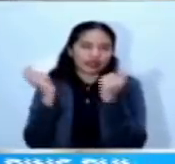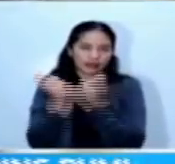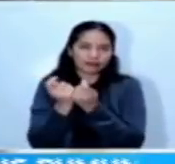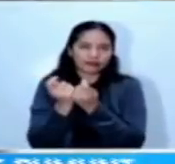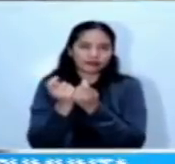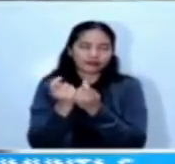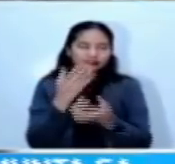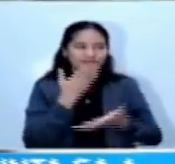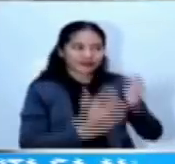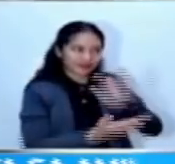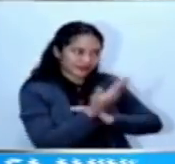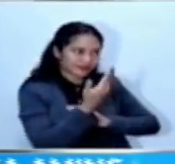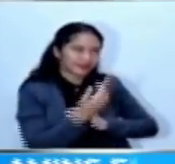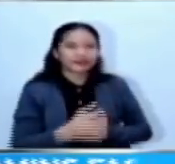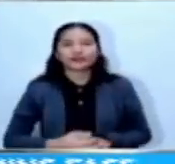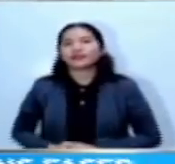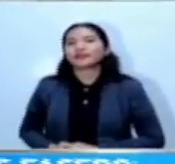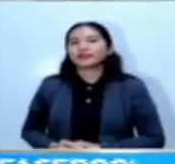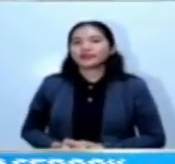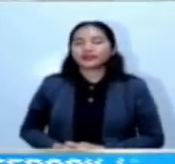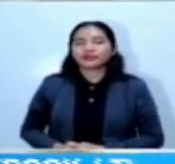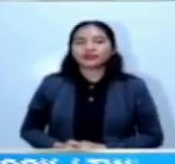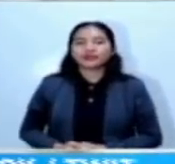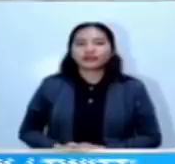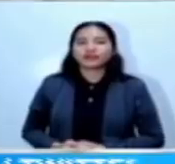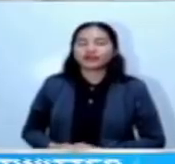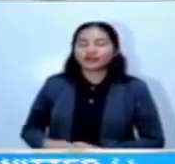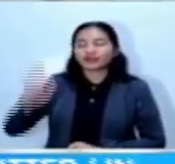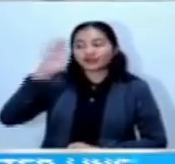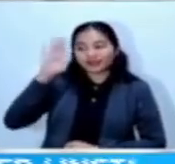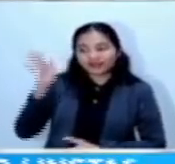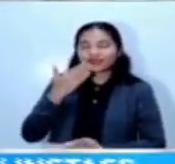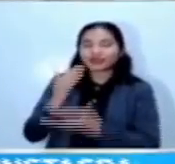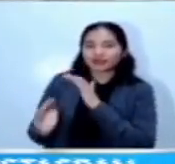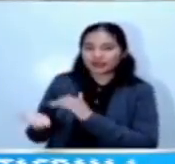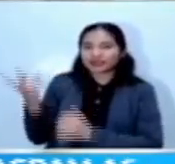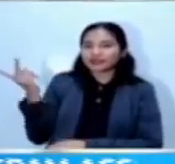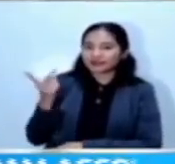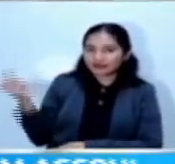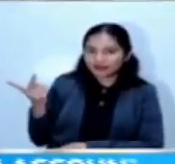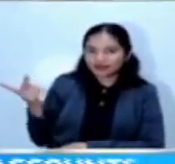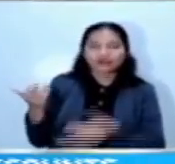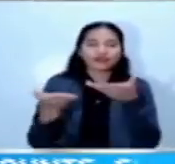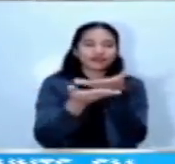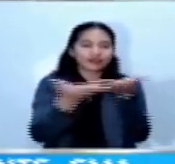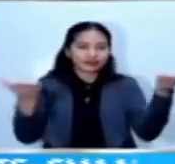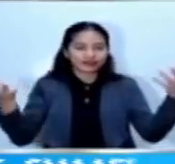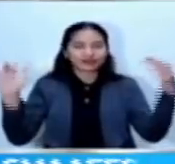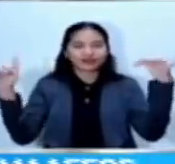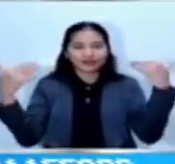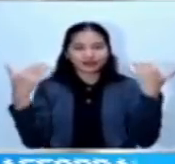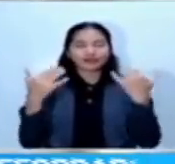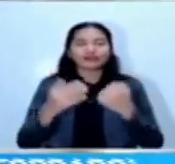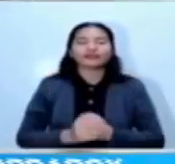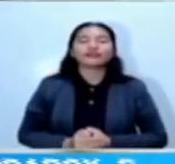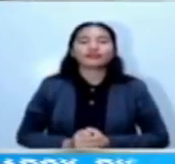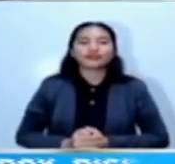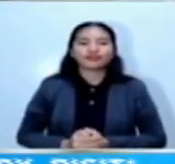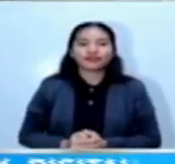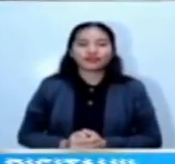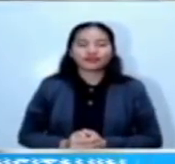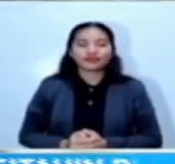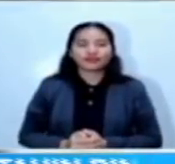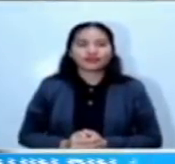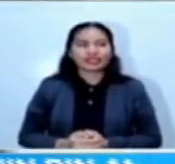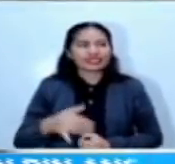Rafi Tima. Hi, good morning Connie and Rafi and sa mga viewers natin sa GMA. Nahit po natin kahapon